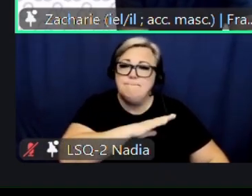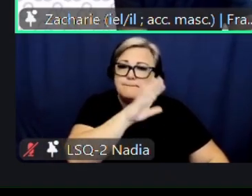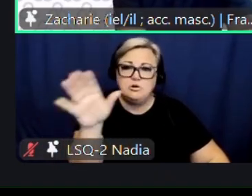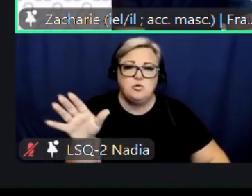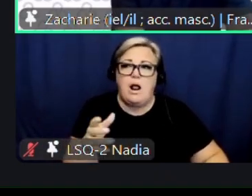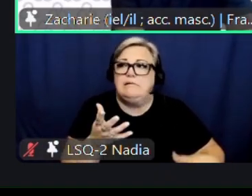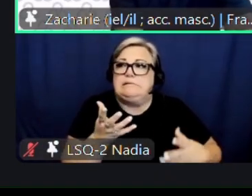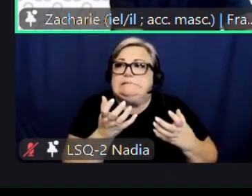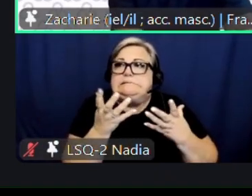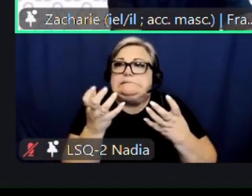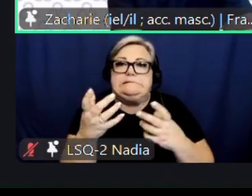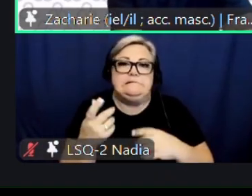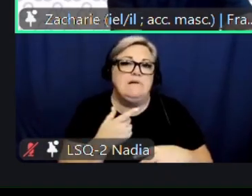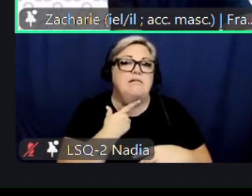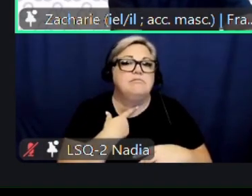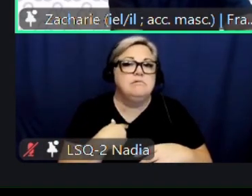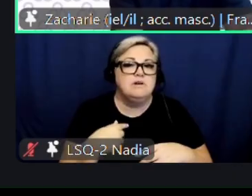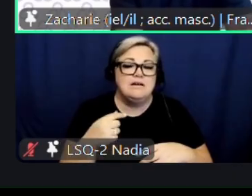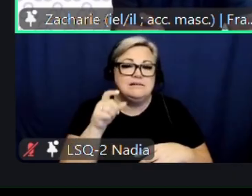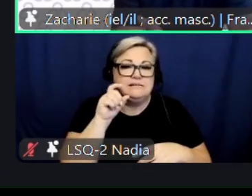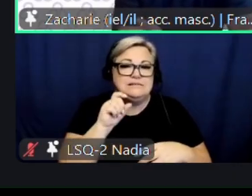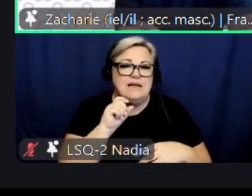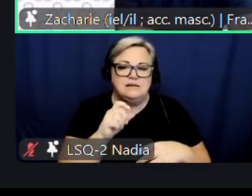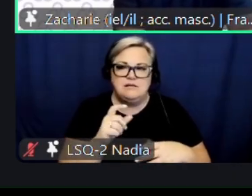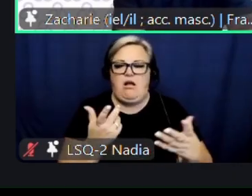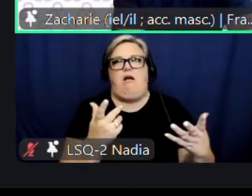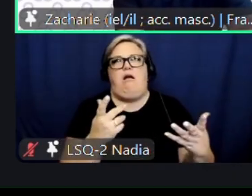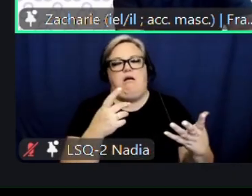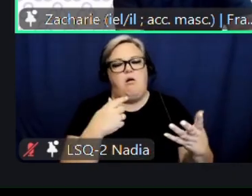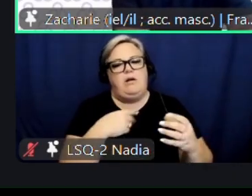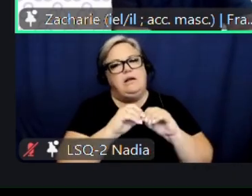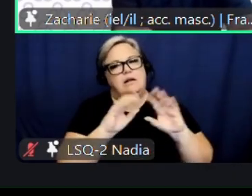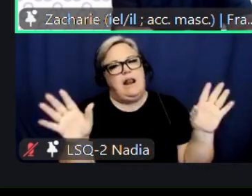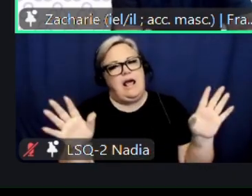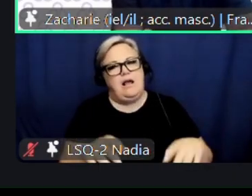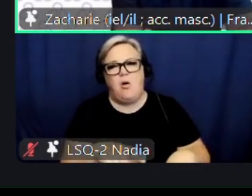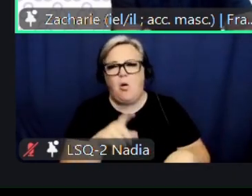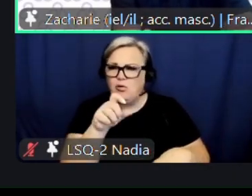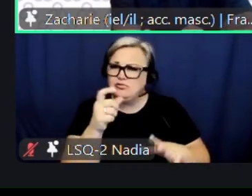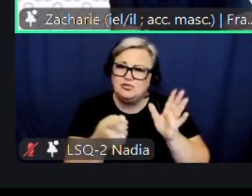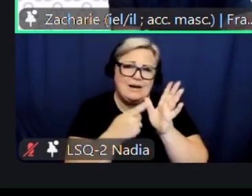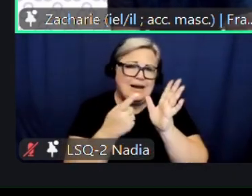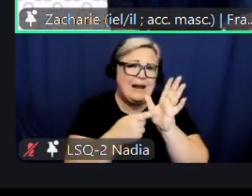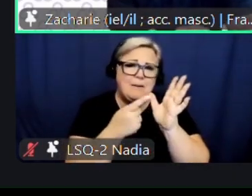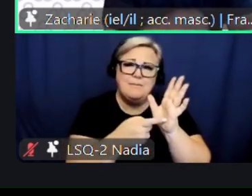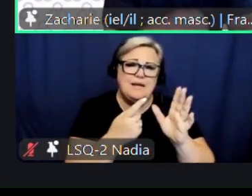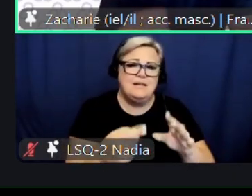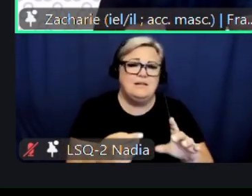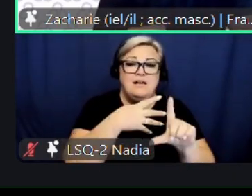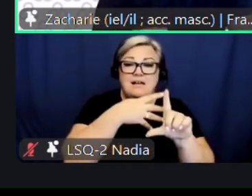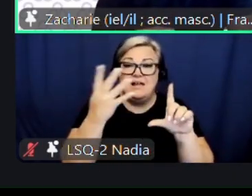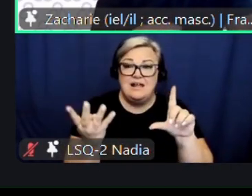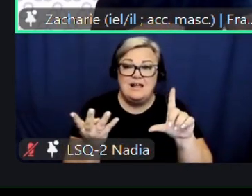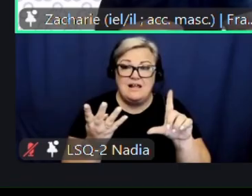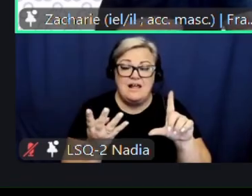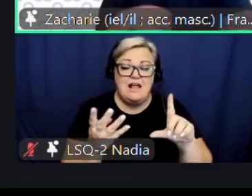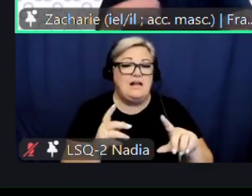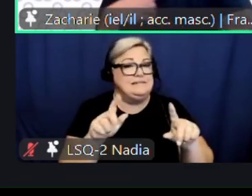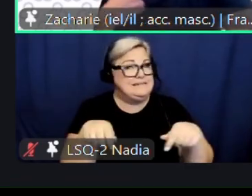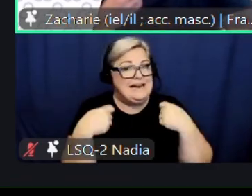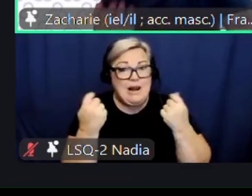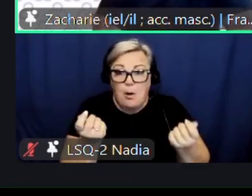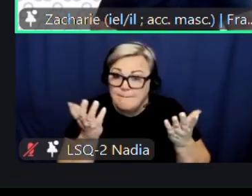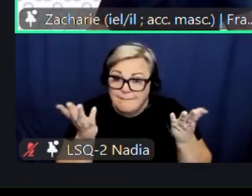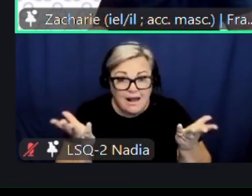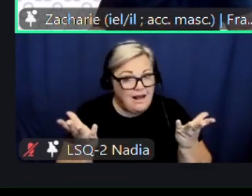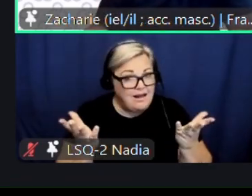envies sexuelles. Ça m'aurait aidé plus tôt. Ça mérite d'être répété. Être 2SLGBTQIA+ est normal. Ça fait